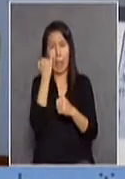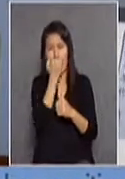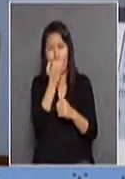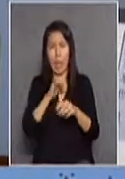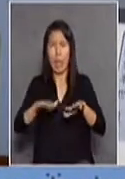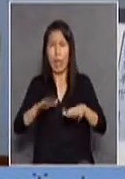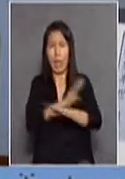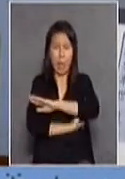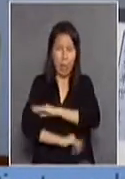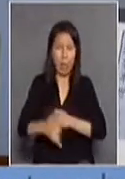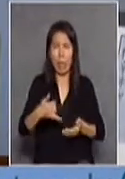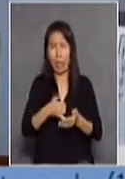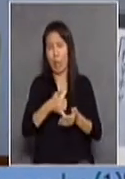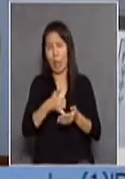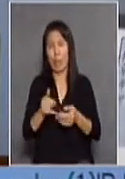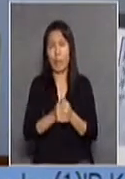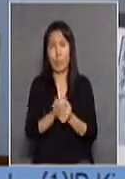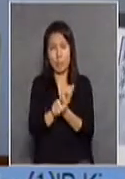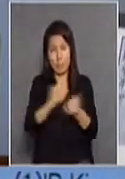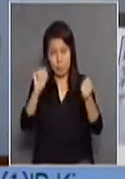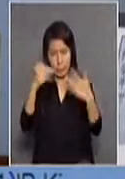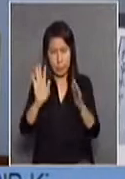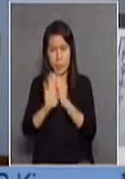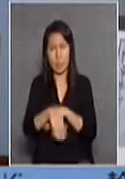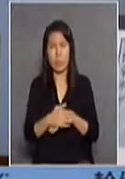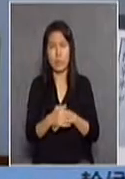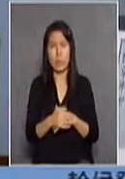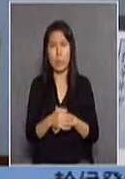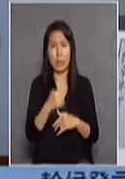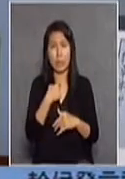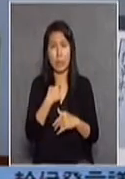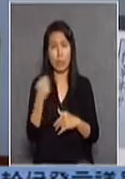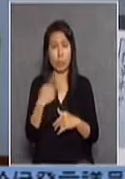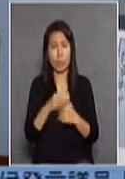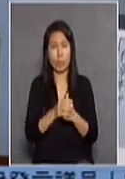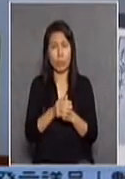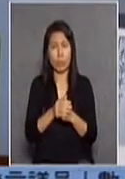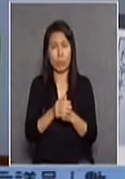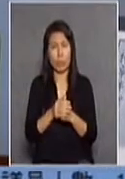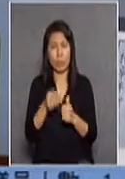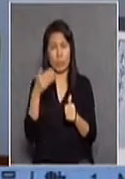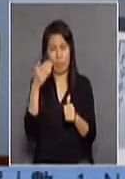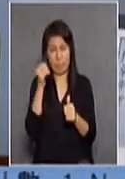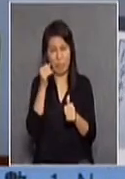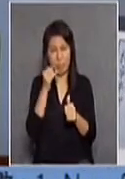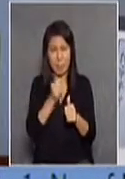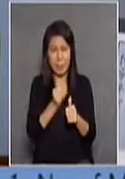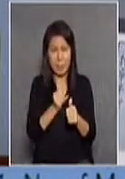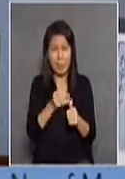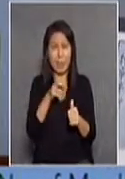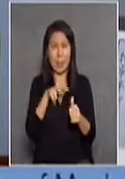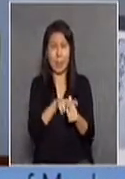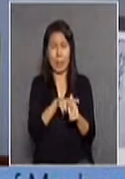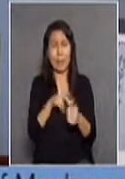都跛，他出了獄之後還要去追究，跟住因為去年公開揭